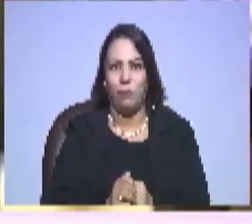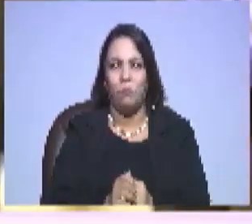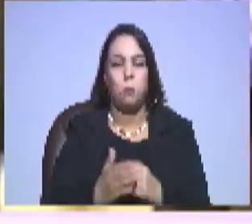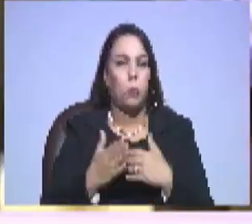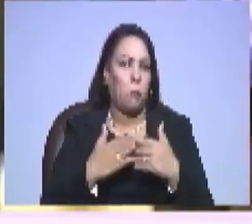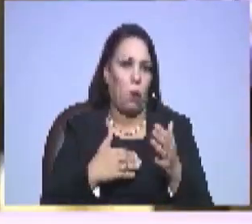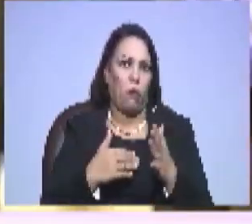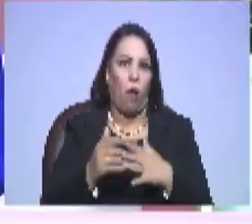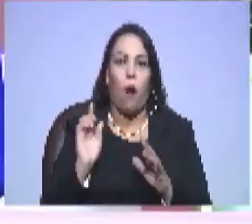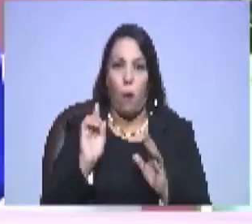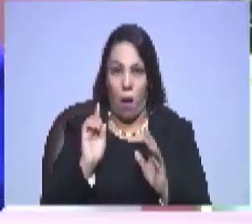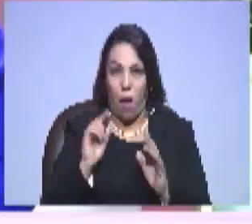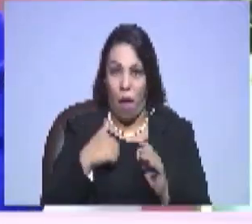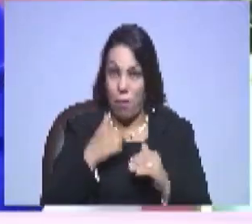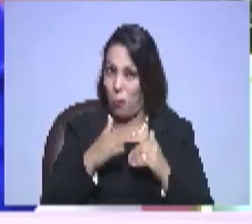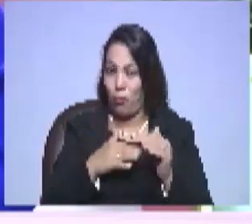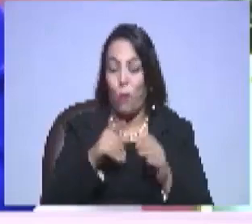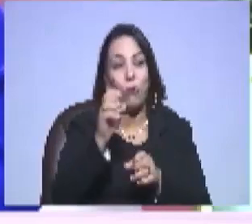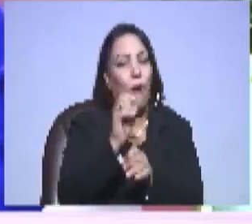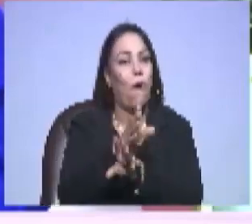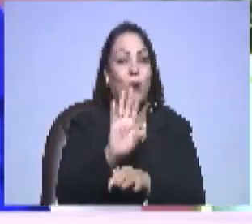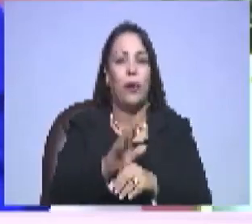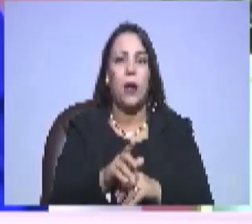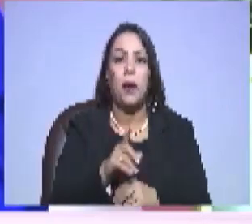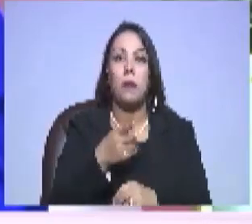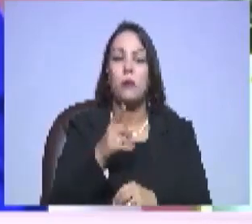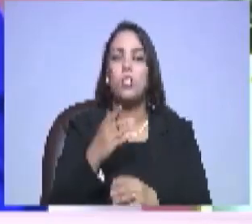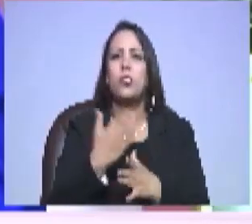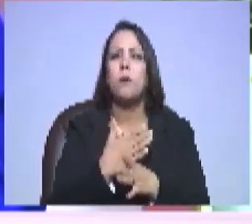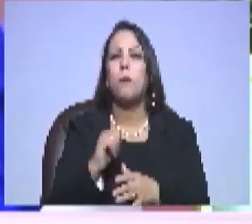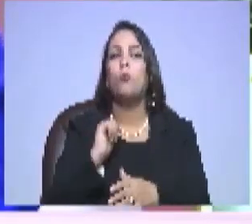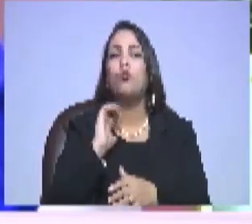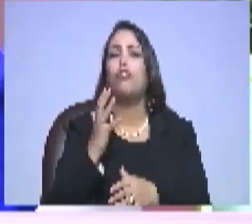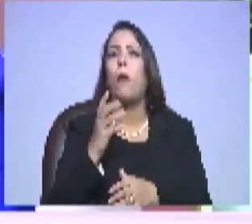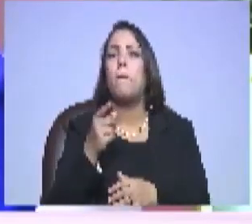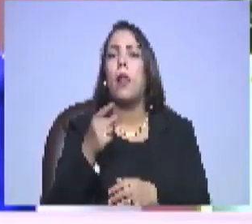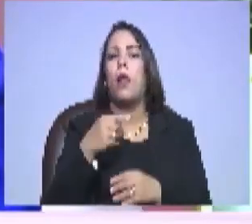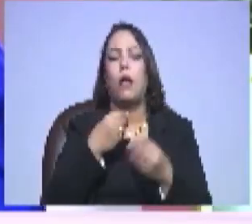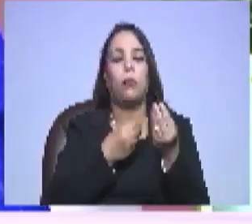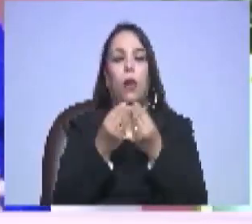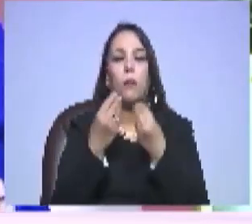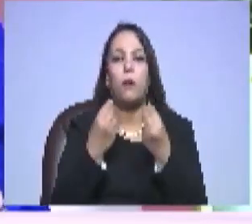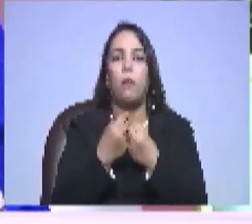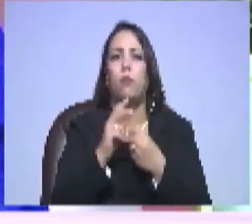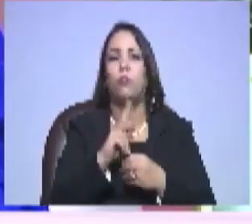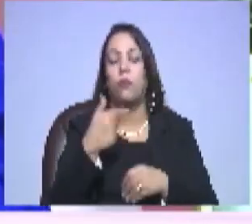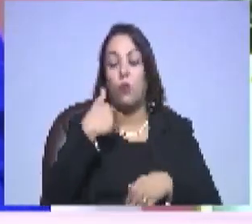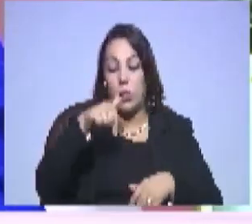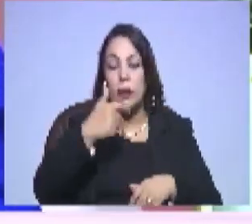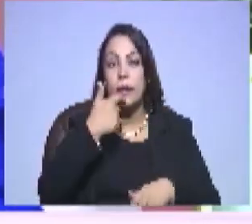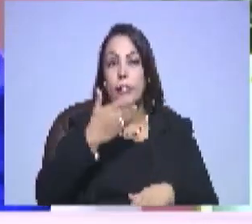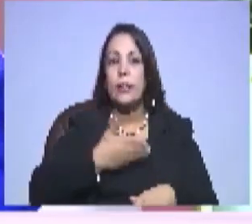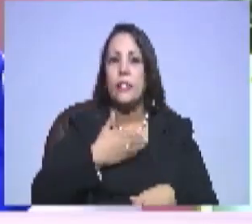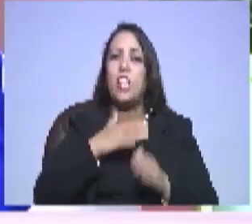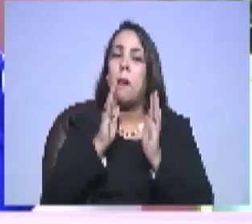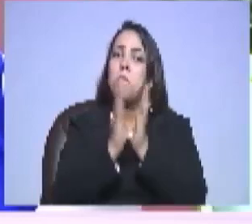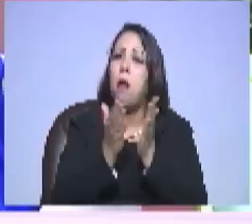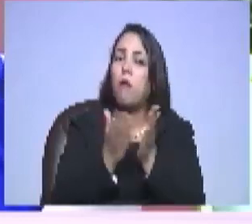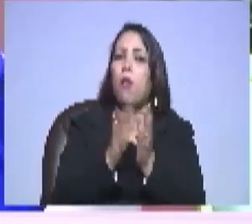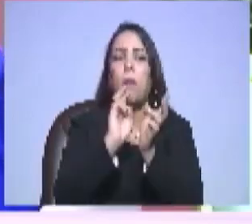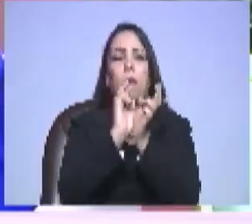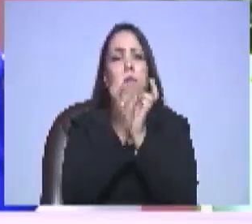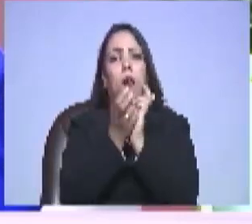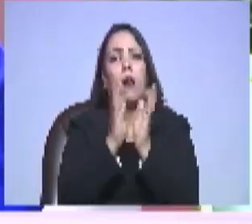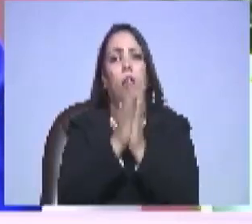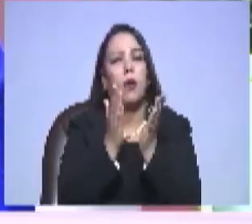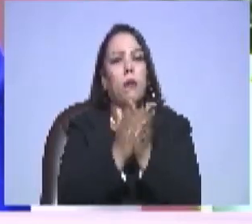دعوه هو حر هو حر المراهق ليه تعامل مختلف تماما عن السن اللي بكلم حضرتك فيه بتاع المكتبه ومعرض